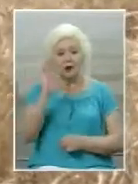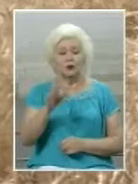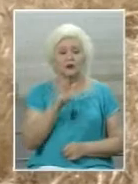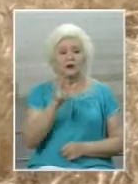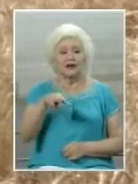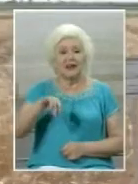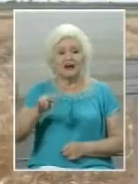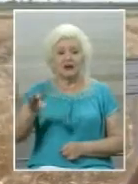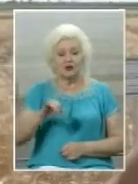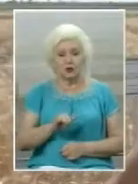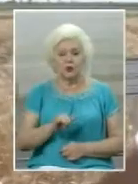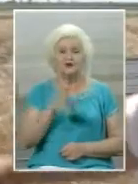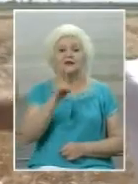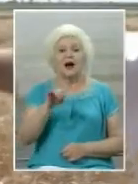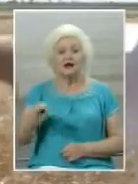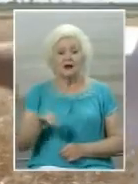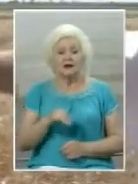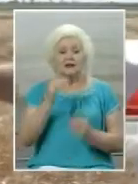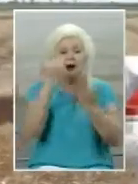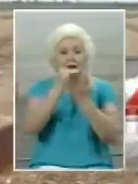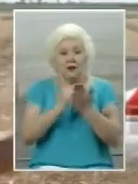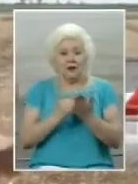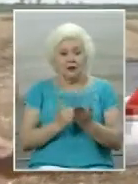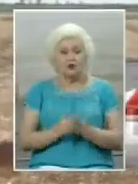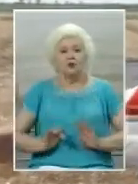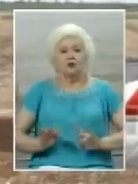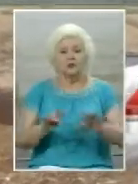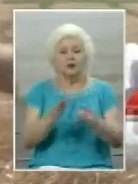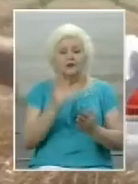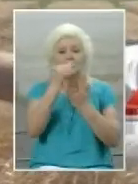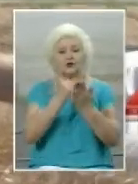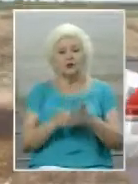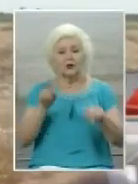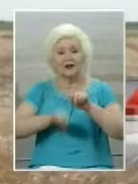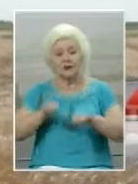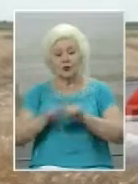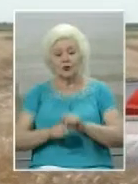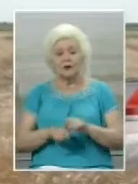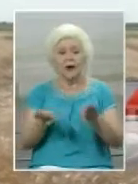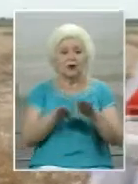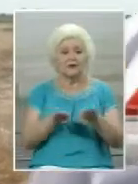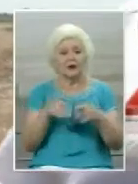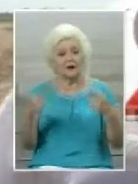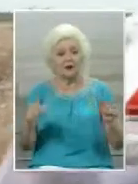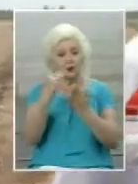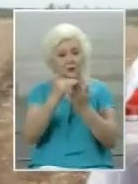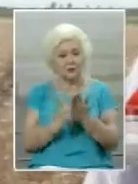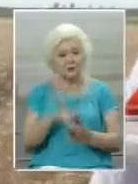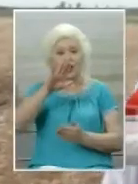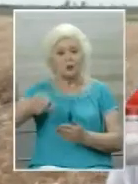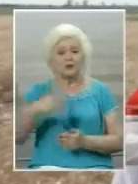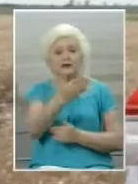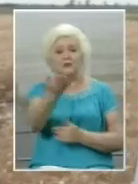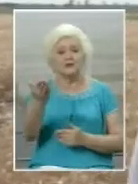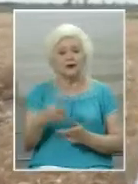«Кларису». «Клариса», да? Ми її сортові, проводимо сортове випробування в порівнянні з другими сортами. І потім, після того, як